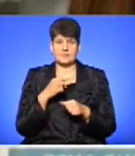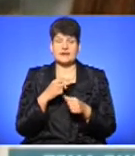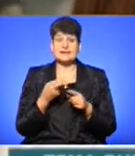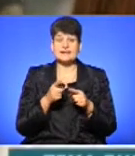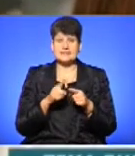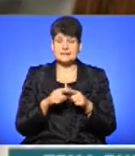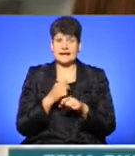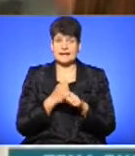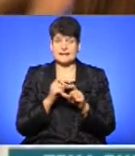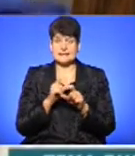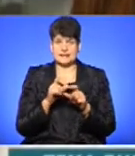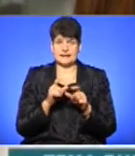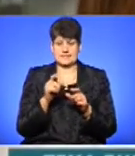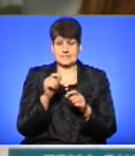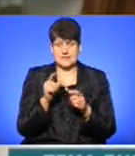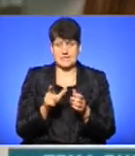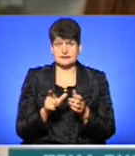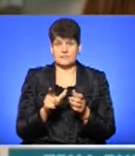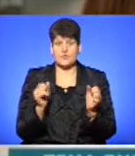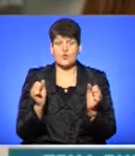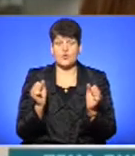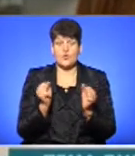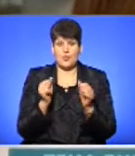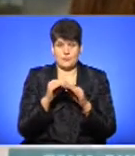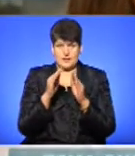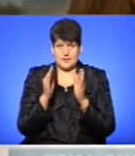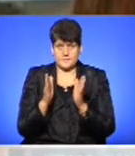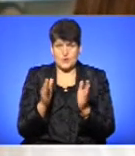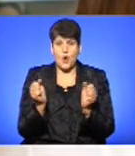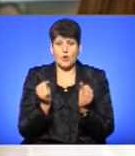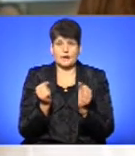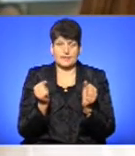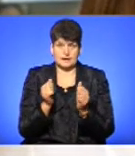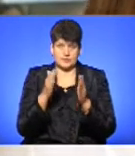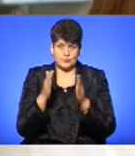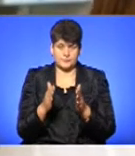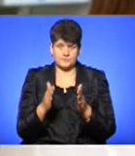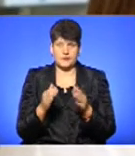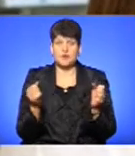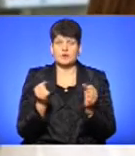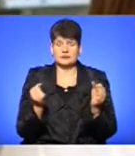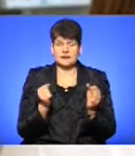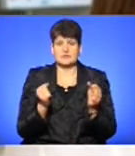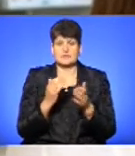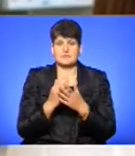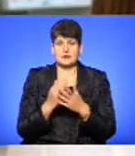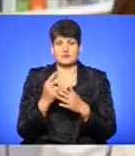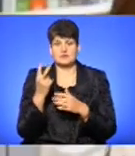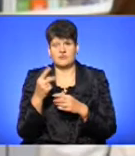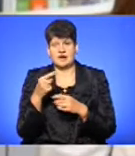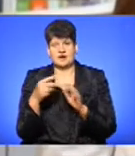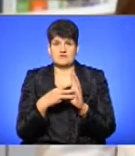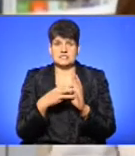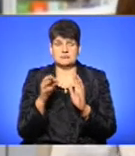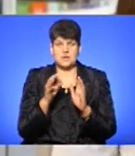засоби зберігаються в холодовому елементі, а саме холодильнику. Холодильник зберігає температуру 2,8 градусів.